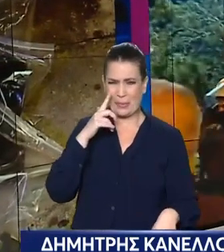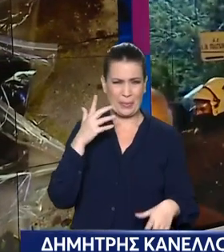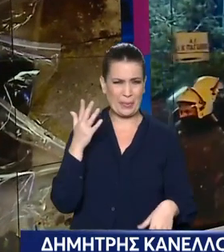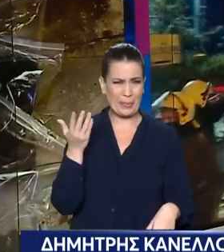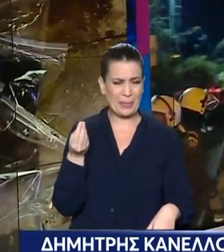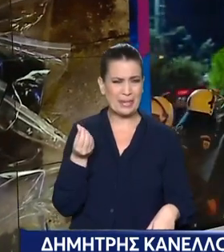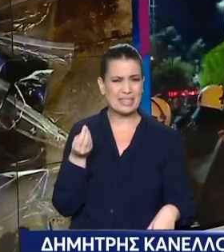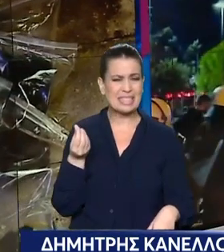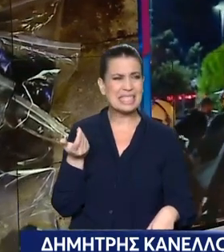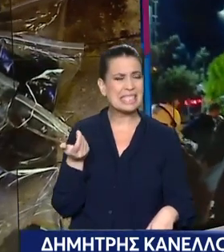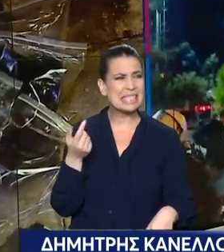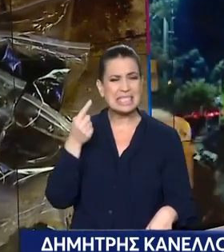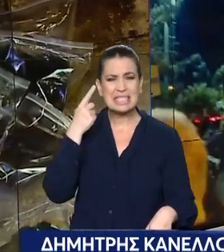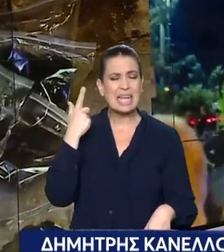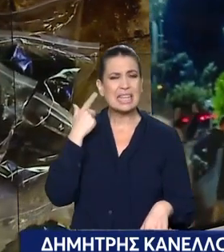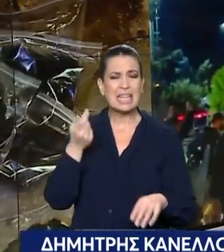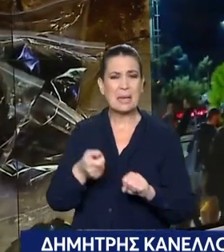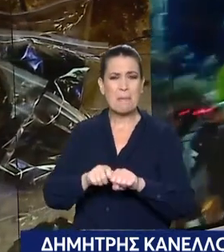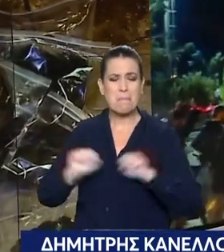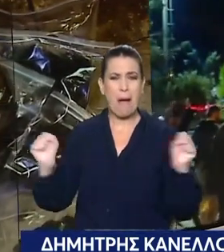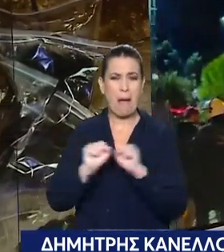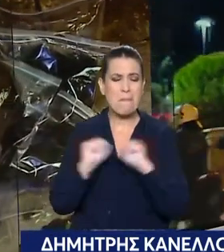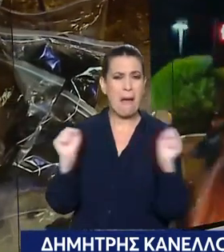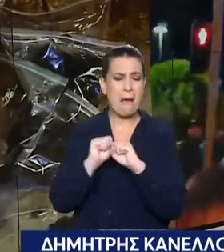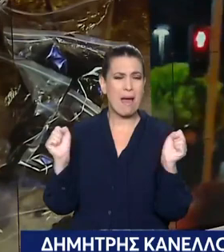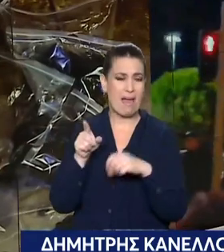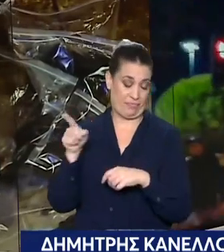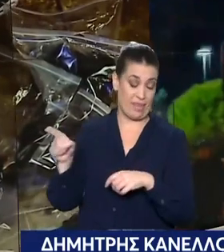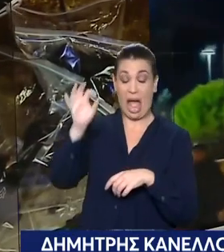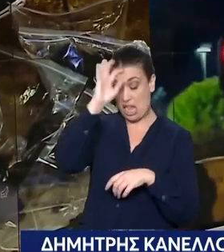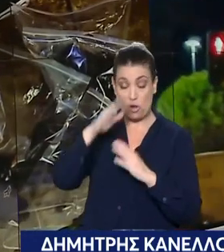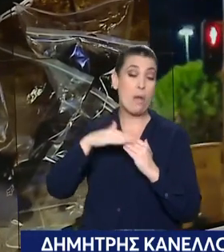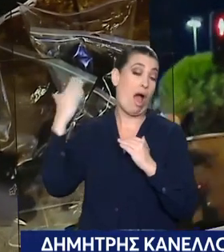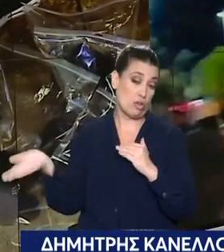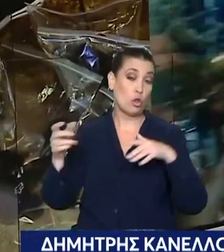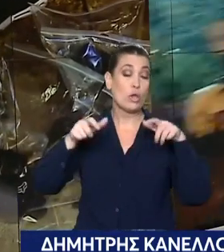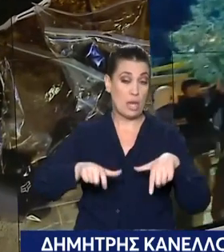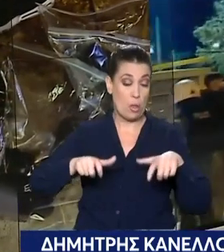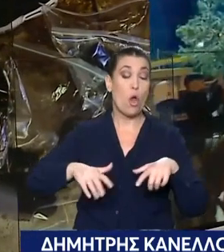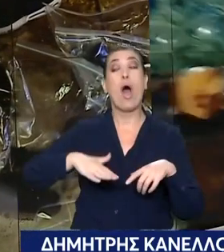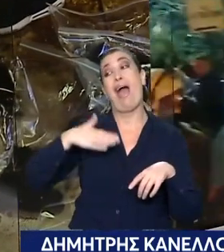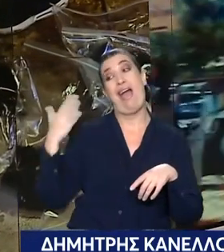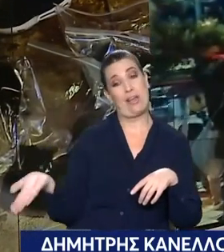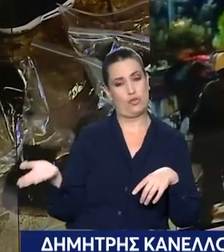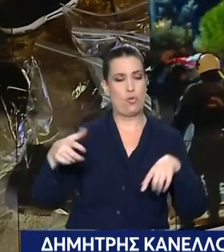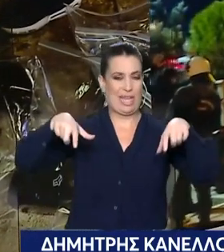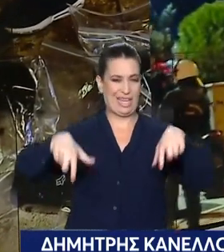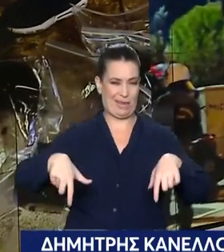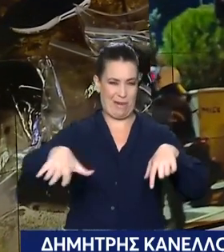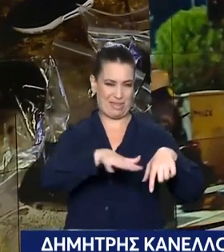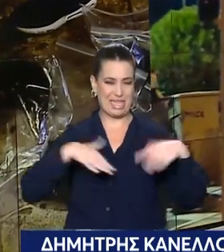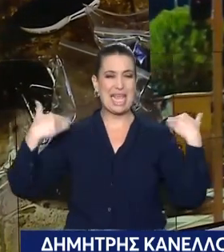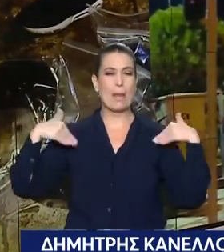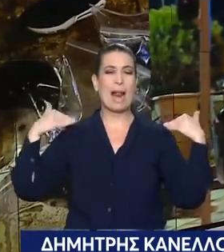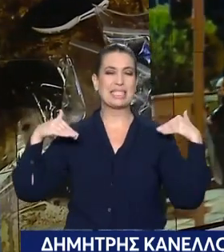από εκτεταμένη χρήση χημικών από τις αστυνομικές δυνάμεις που είχε γίνει έξωθεν του κλειστού γυμναστηρίου του Ρέντι και τα οποία κάποια είχαν εισέλθει μέσα